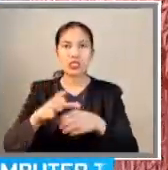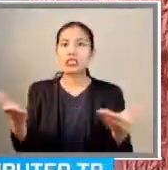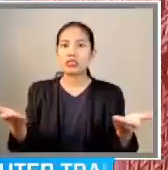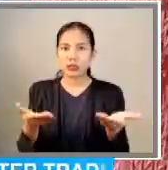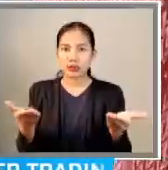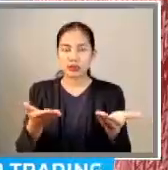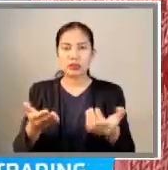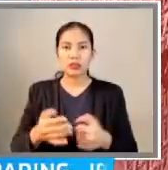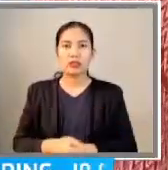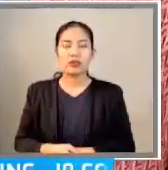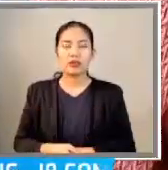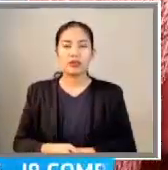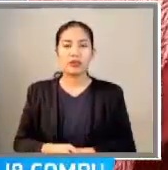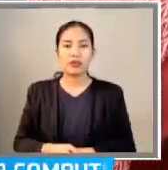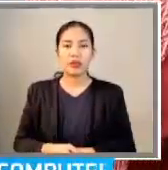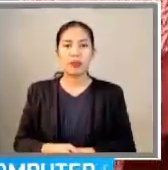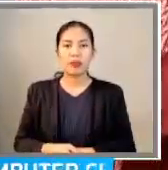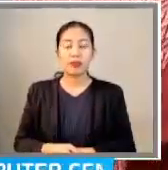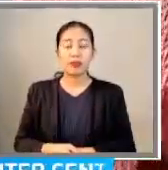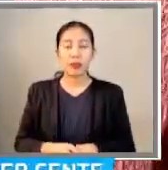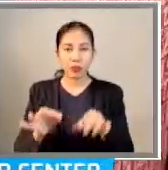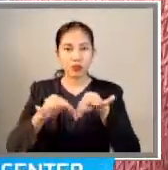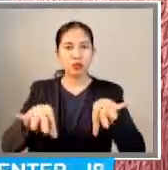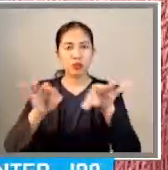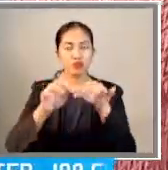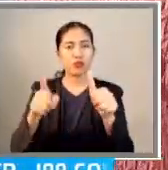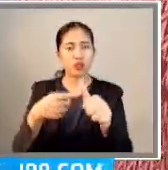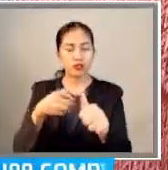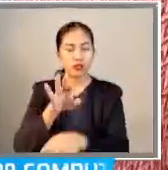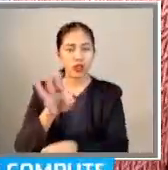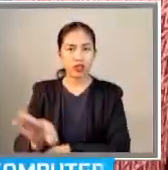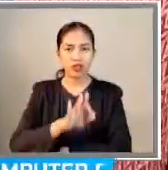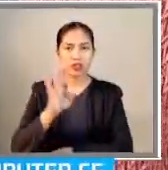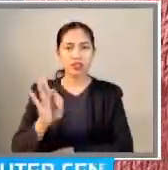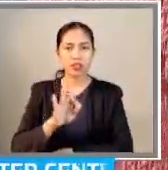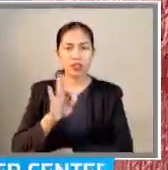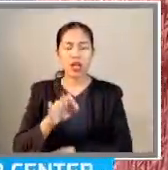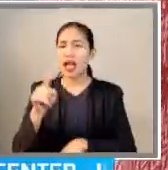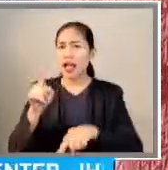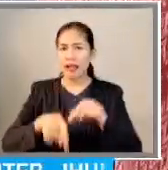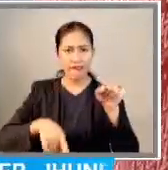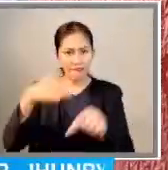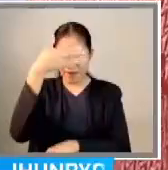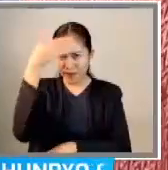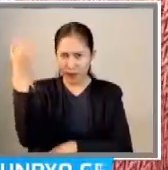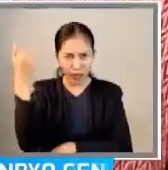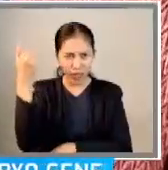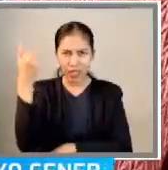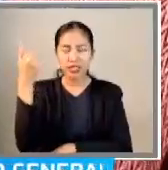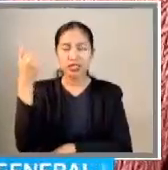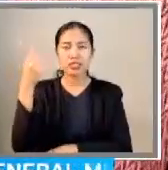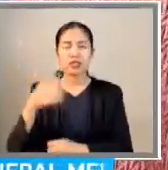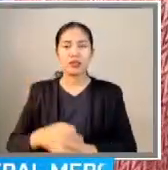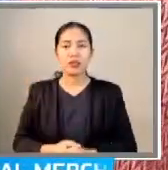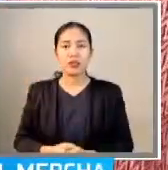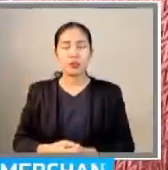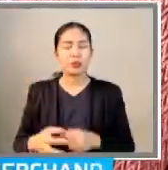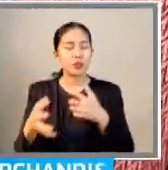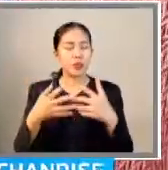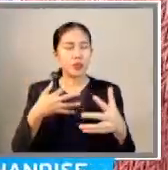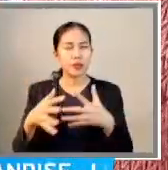Friday. Kaya hindi ko po makalimutan to kahit na masama pakiramdam ko. Pumupunta